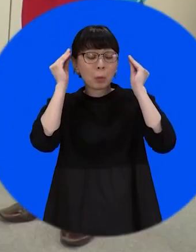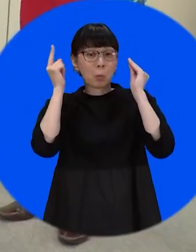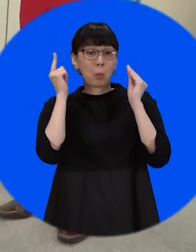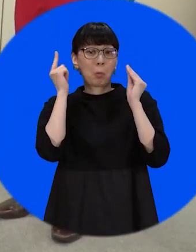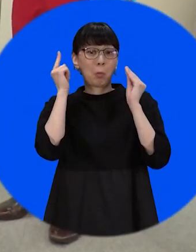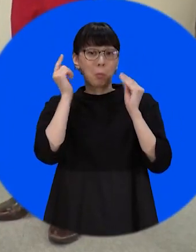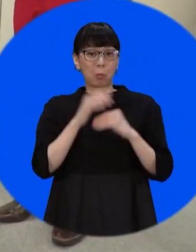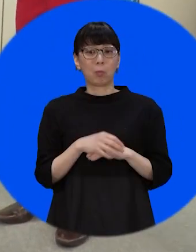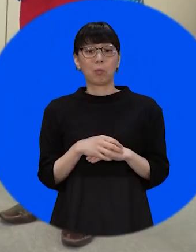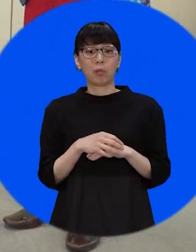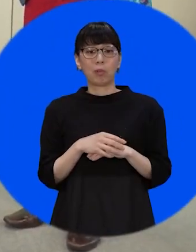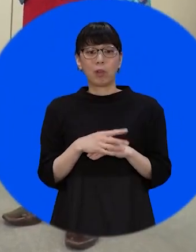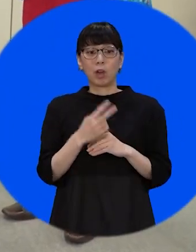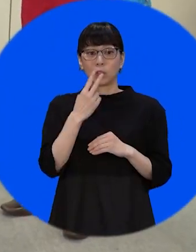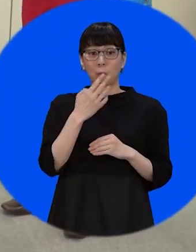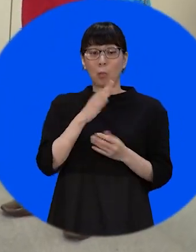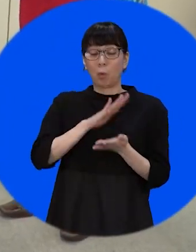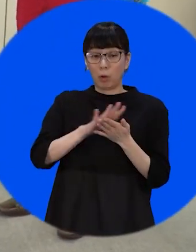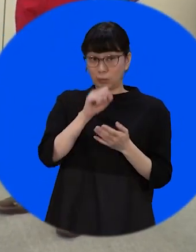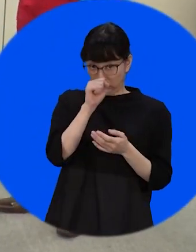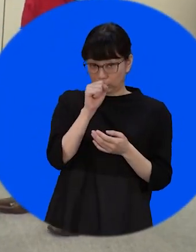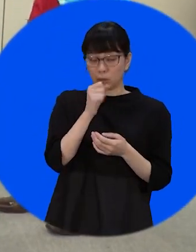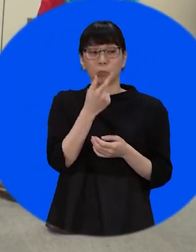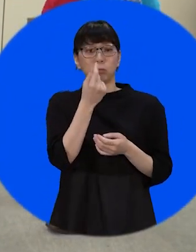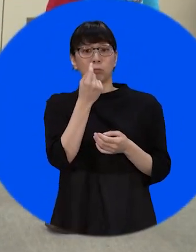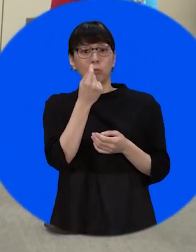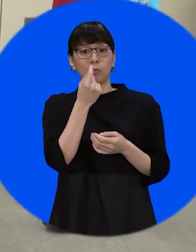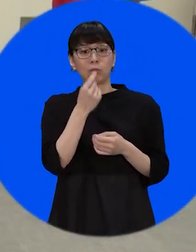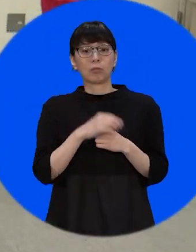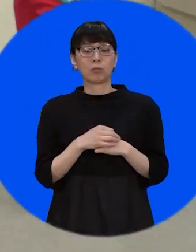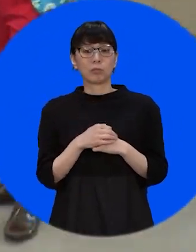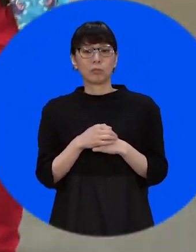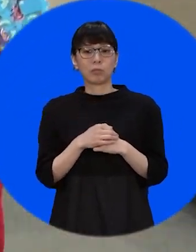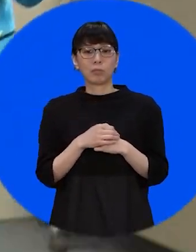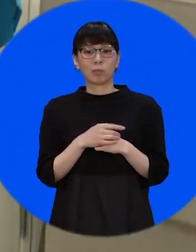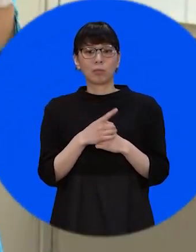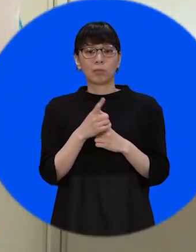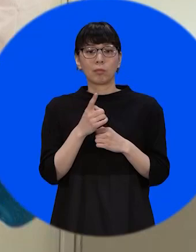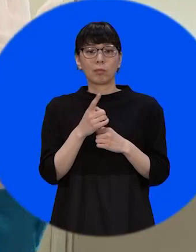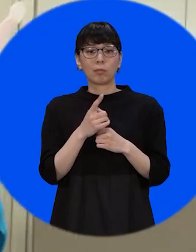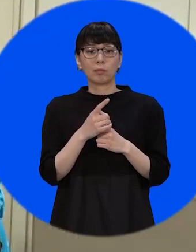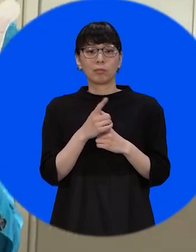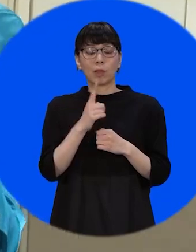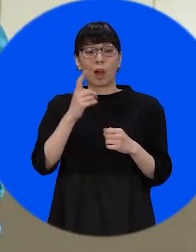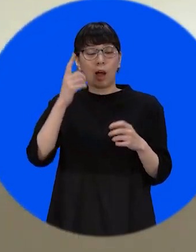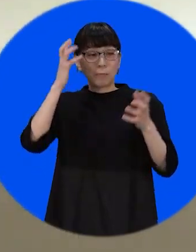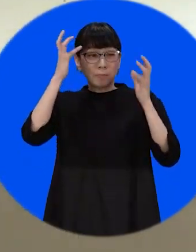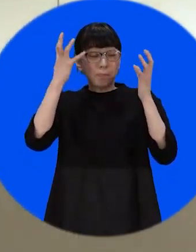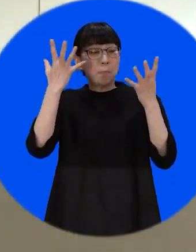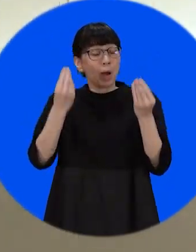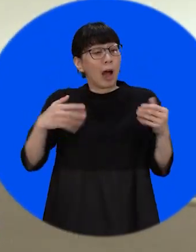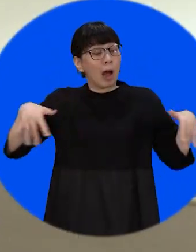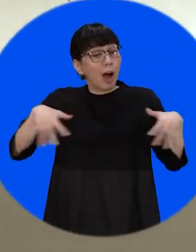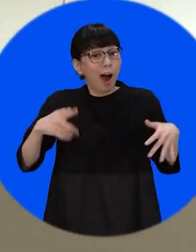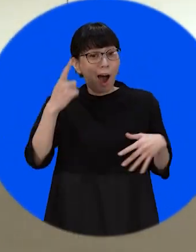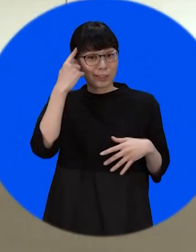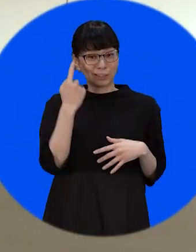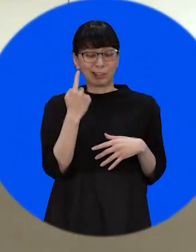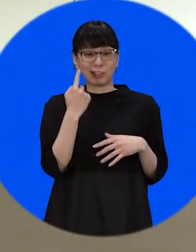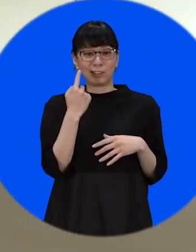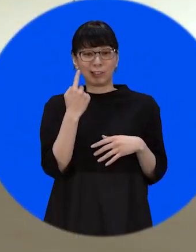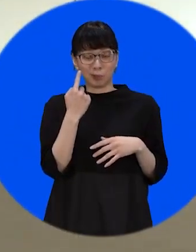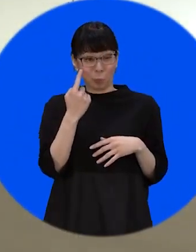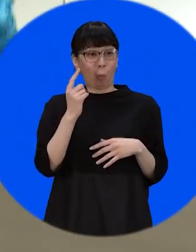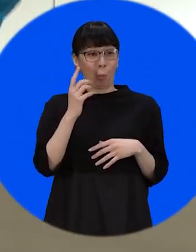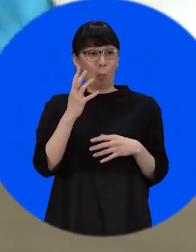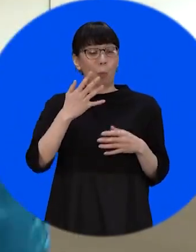い、じゃあ匂いも爽やかで、 あすごい、 うん、 すごい洗ってる、洗いたての感じがする。 洗いたての感じ